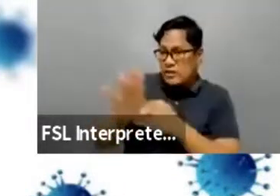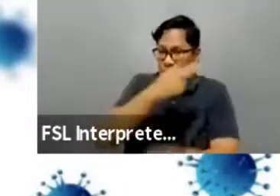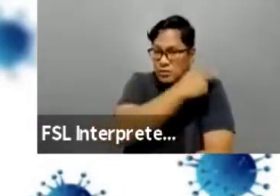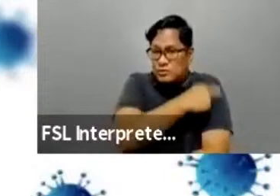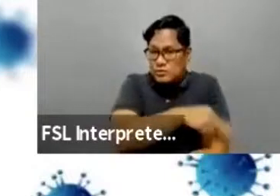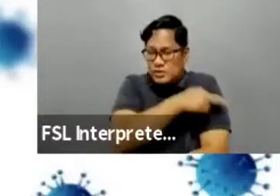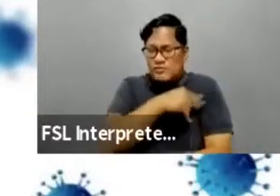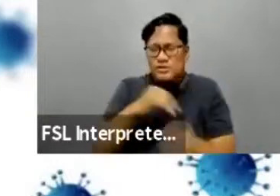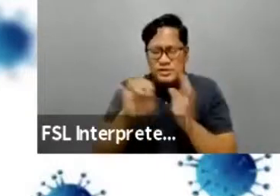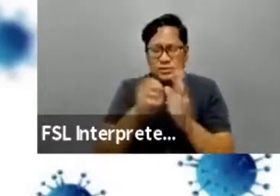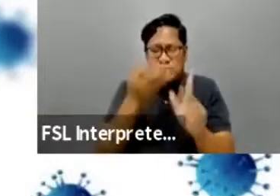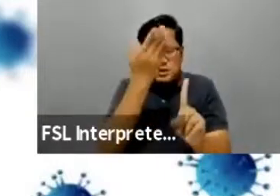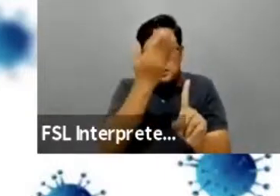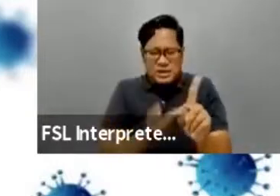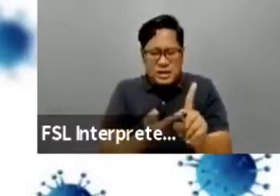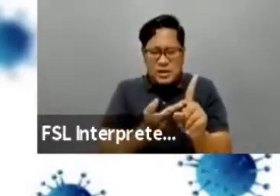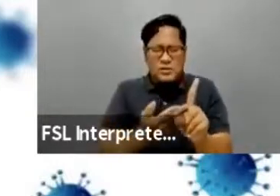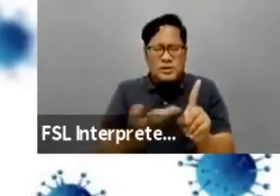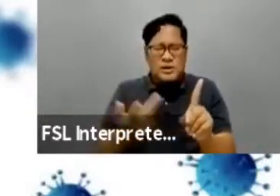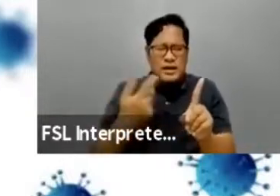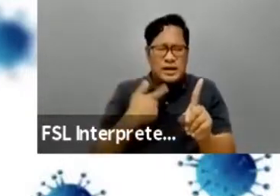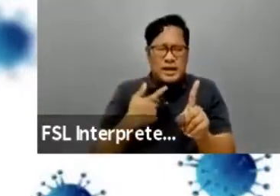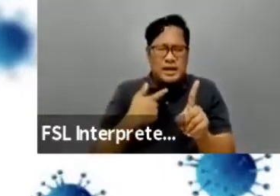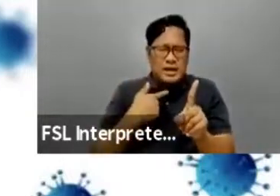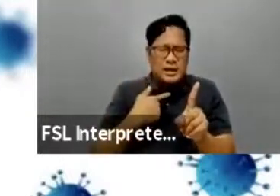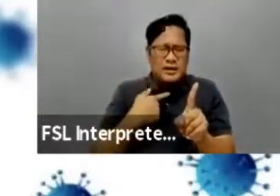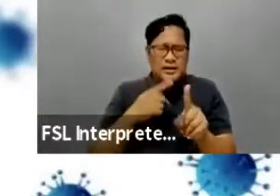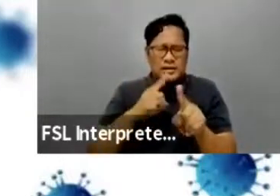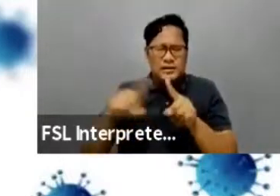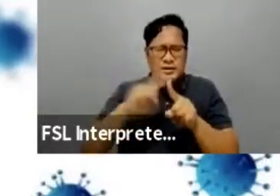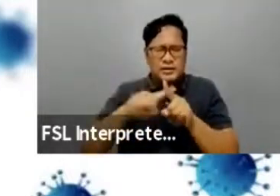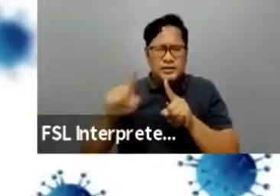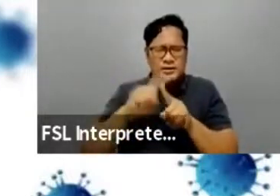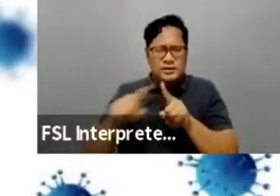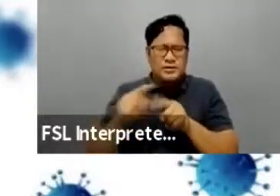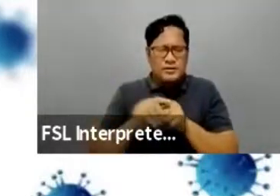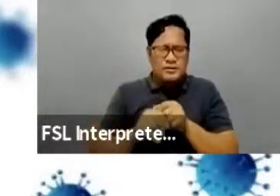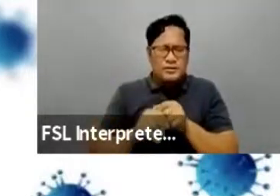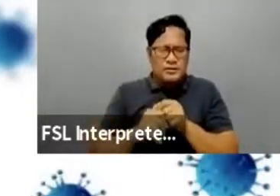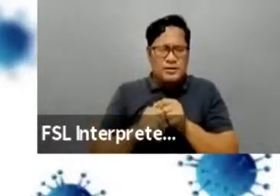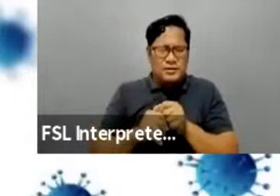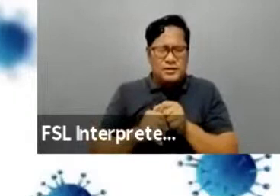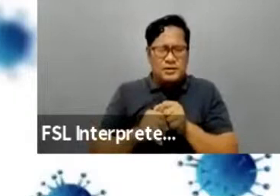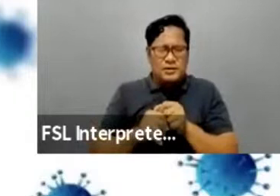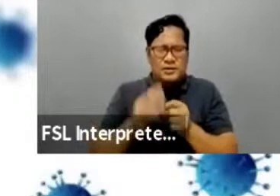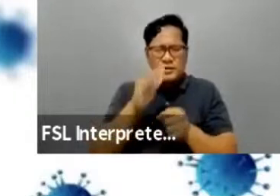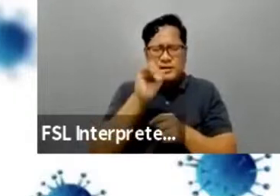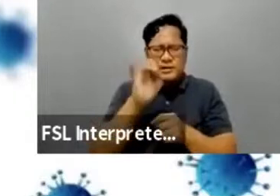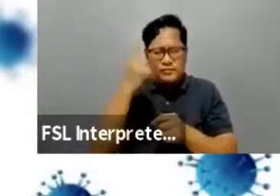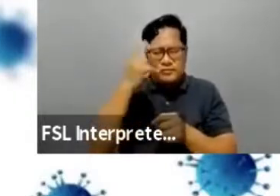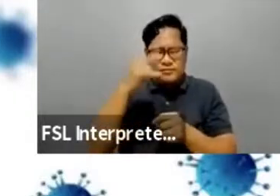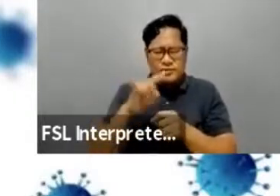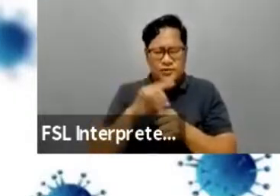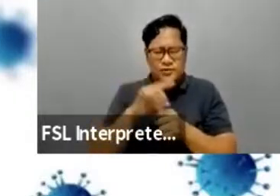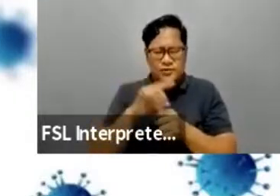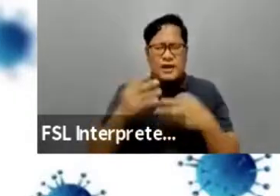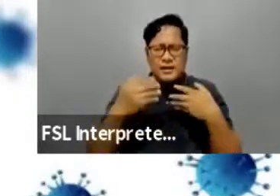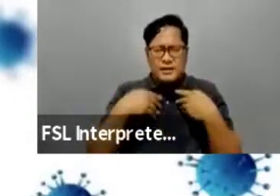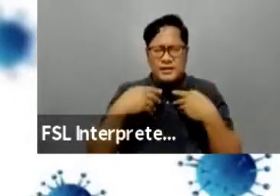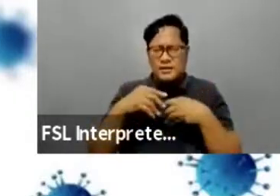kung ikaw ay mayroong serious case of COVID at nangangailangan ka ng ICU